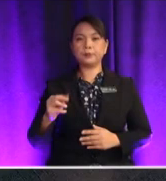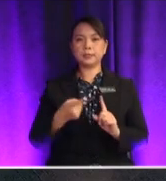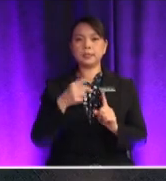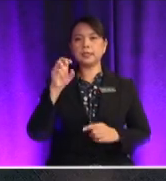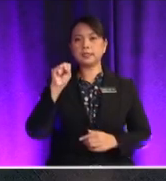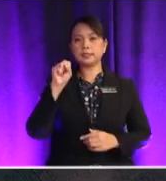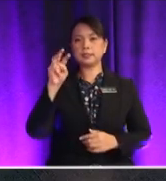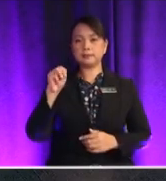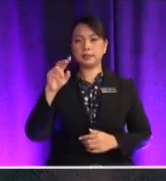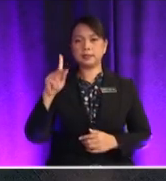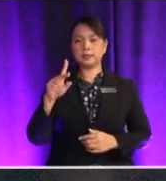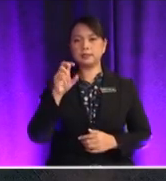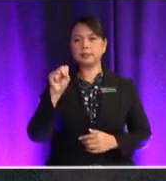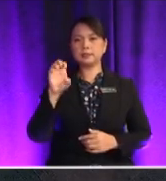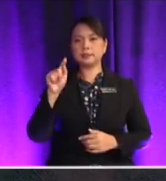SMK Setia